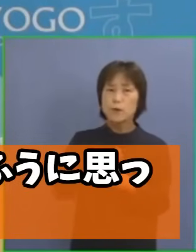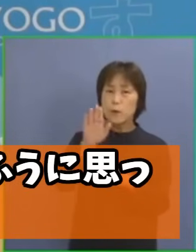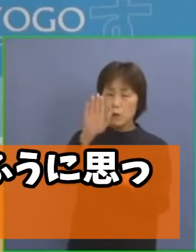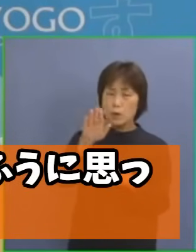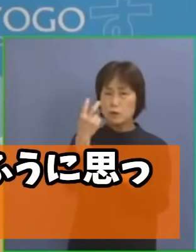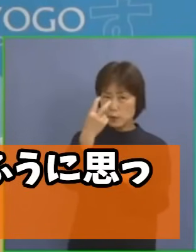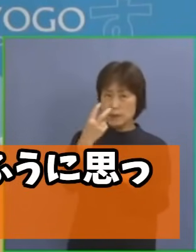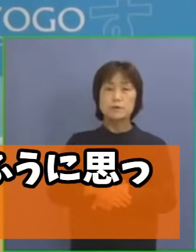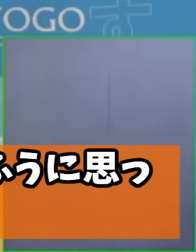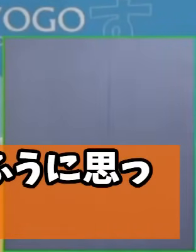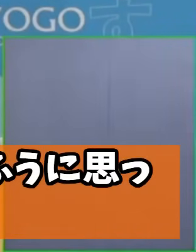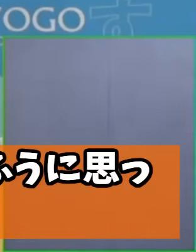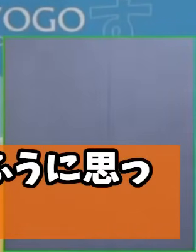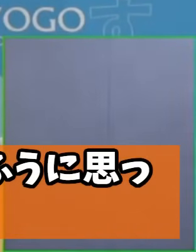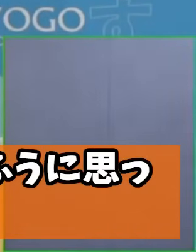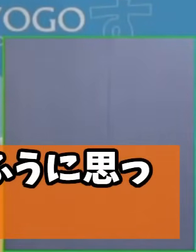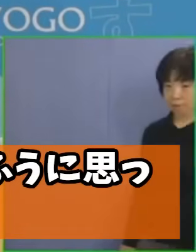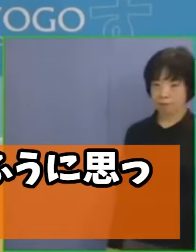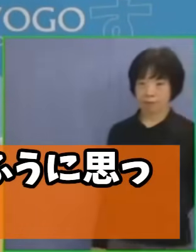調査になるかなというふうに思っています